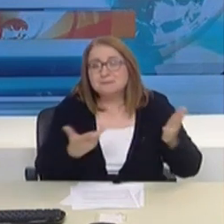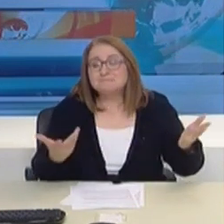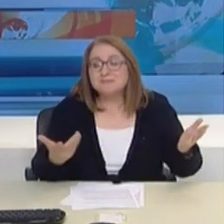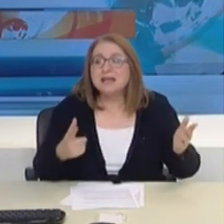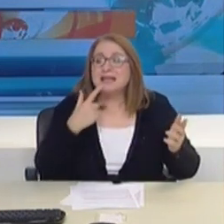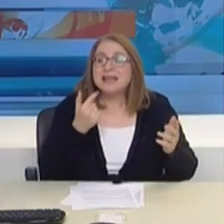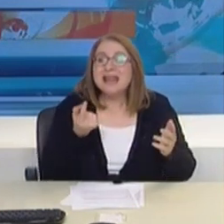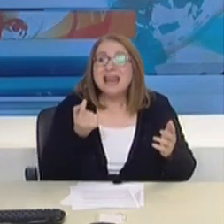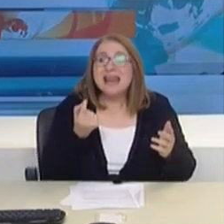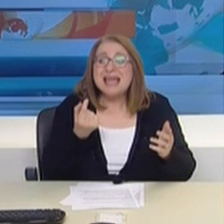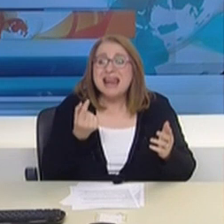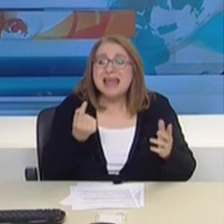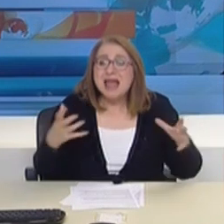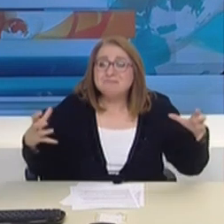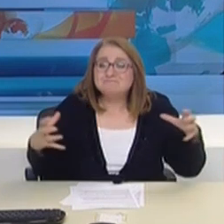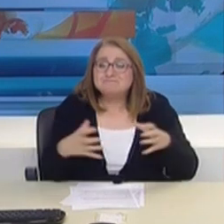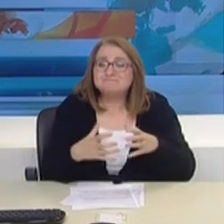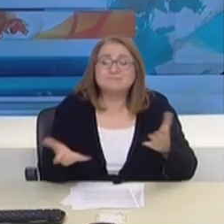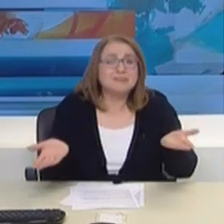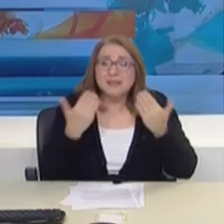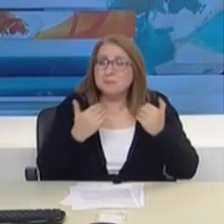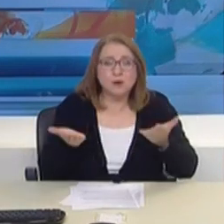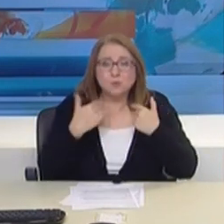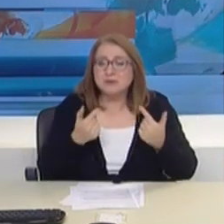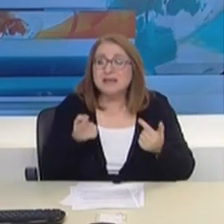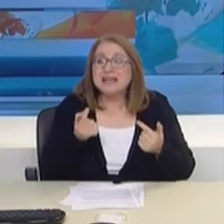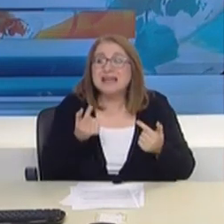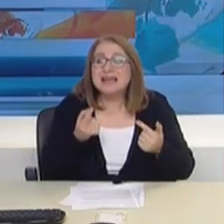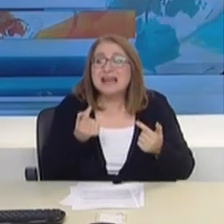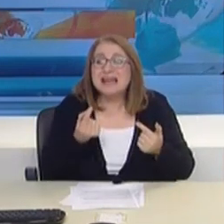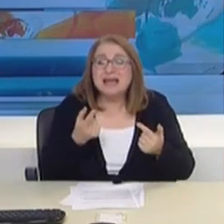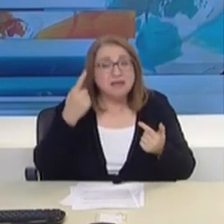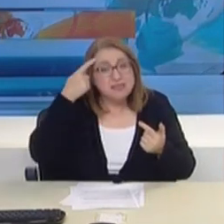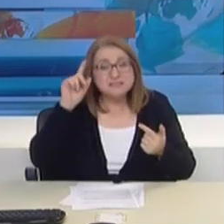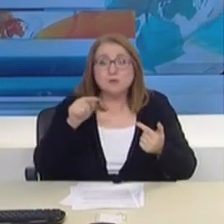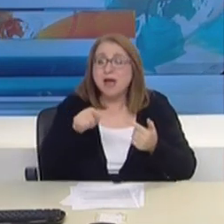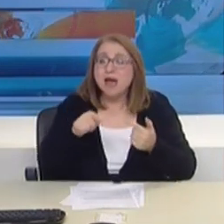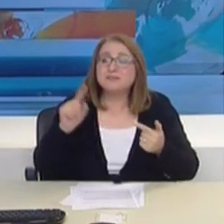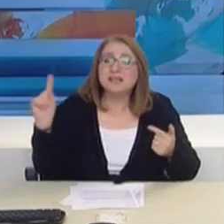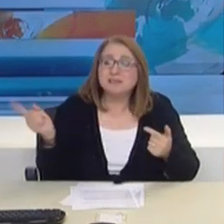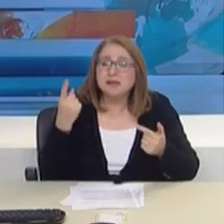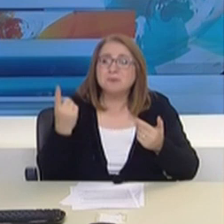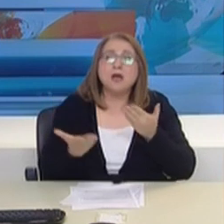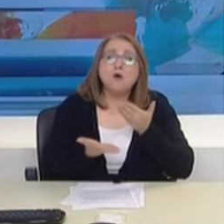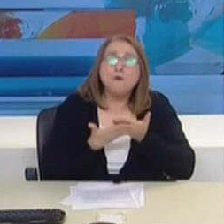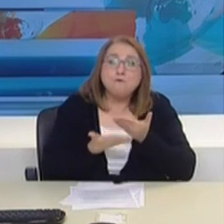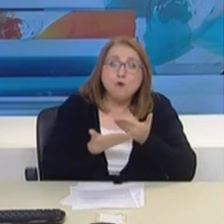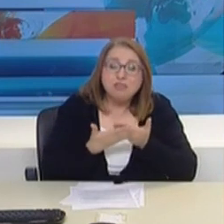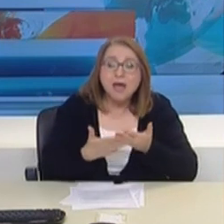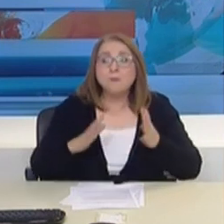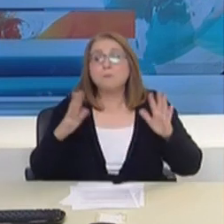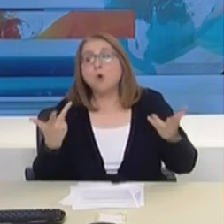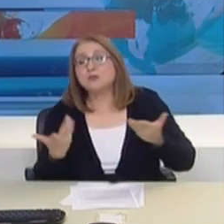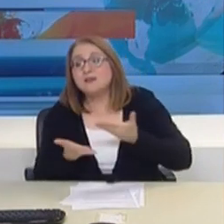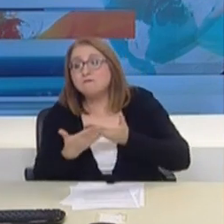όσο το δυνατόν περισσότερα δεδομένα για τη θεραπεία και πώς αυτή βοηθάει και πότε βοηθάει. Υπάρχει μια τεράστια μελέτη, η